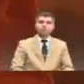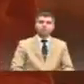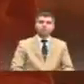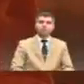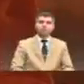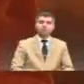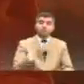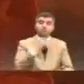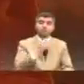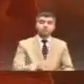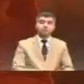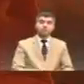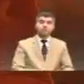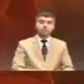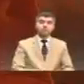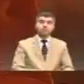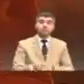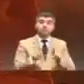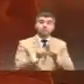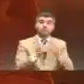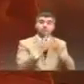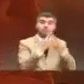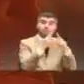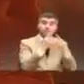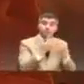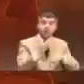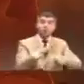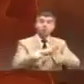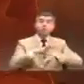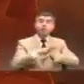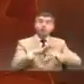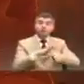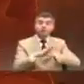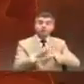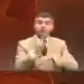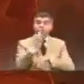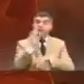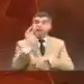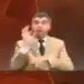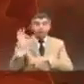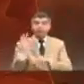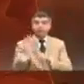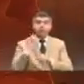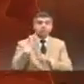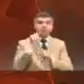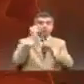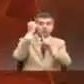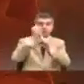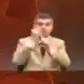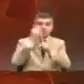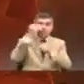وما يقوم به آلاف ديال الموظفين المسؤولين بكل نضال بكل قناعة وبكل